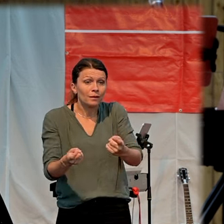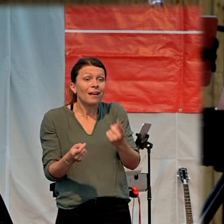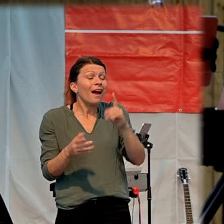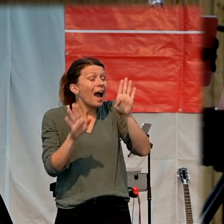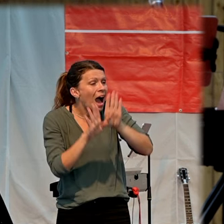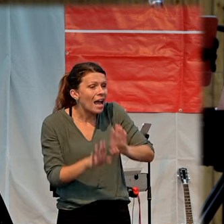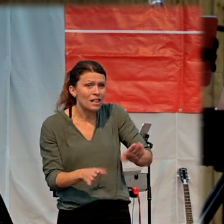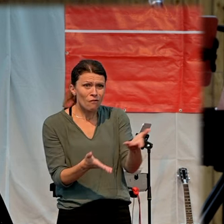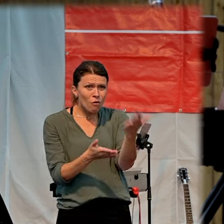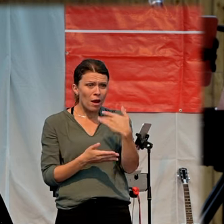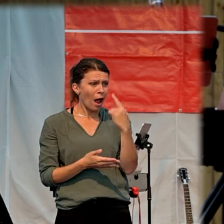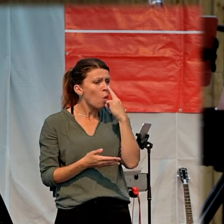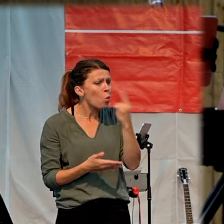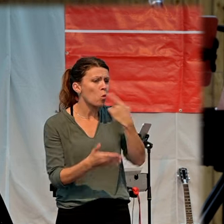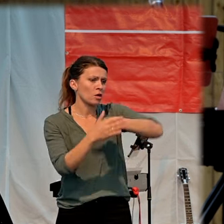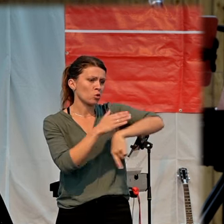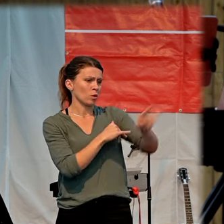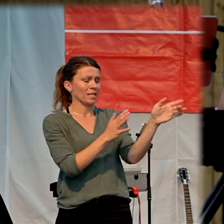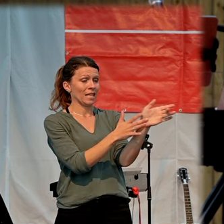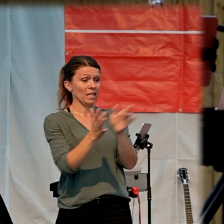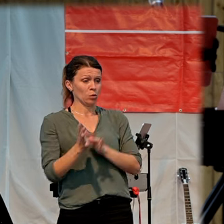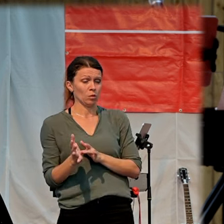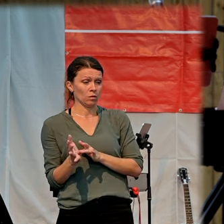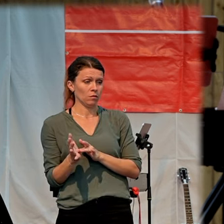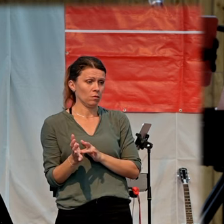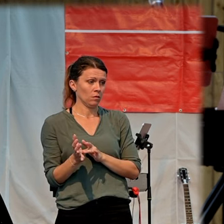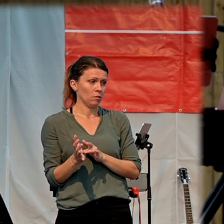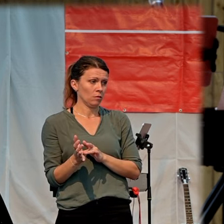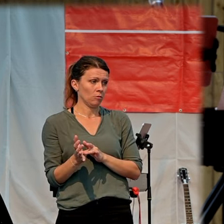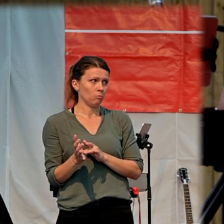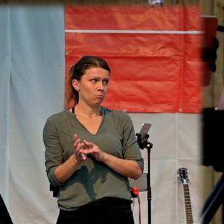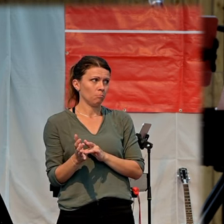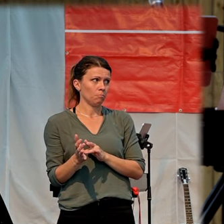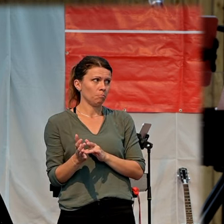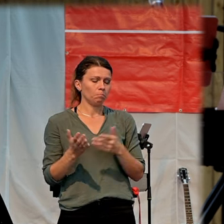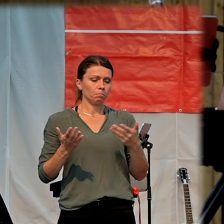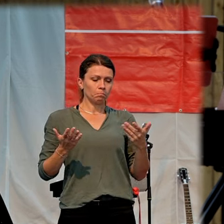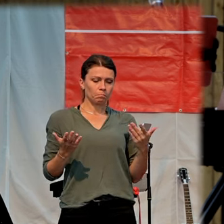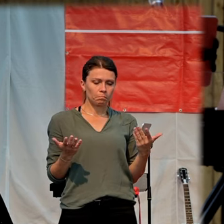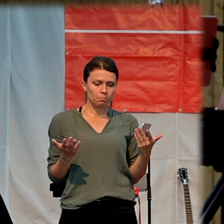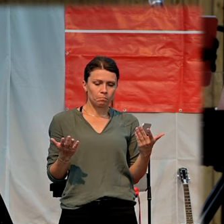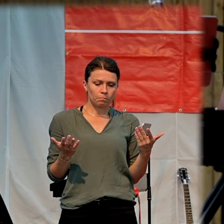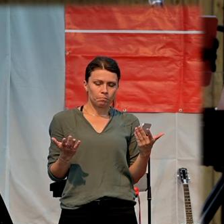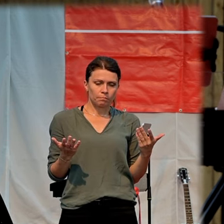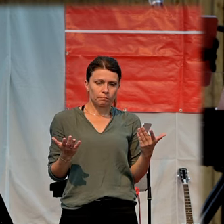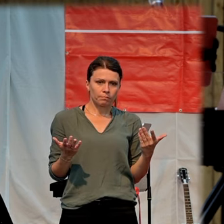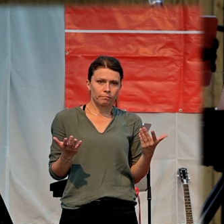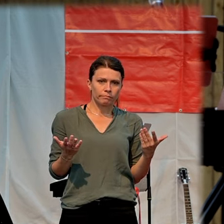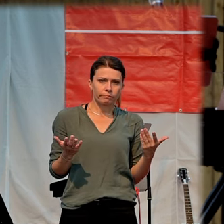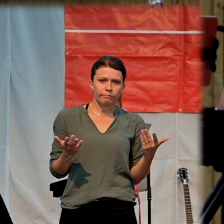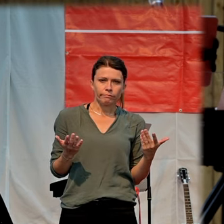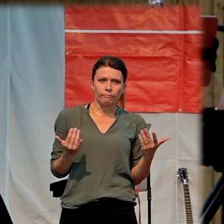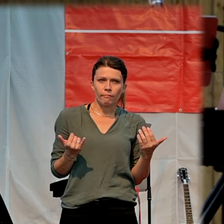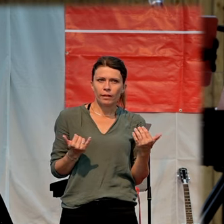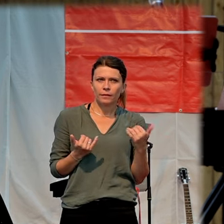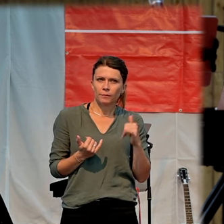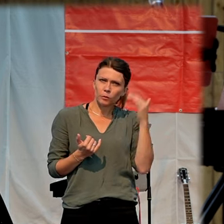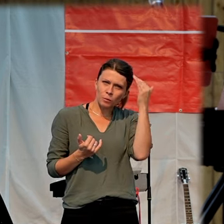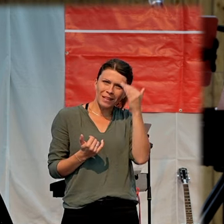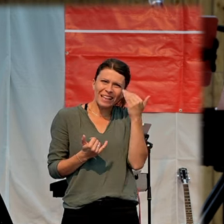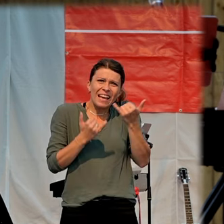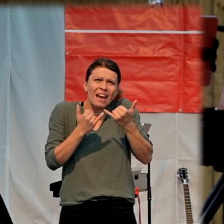gibt. Nun ist die Frage, wie stark muss man sich annähern an